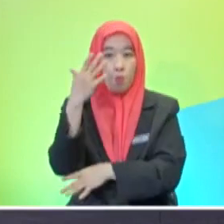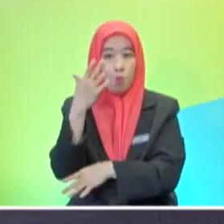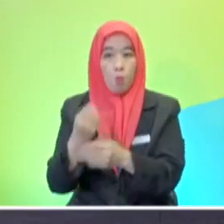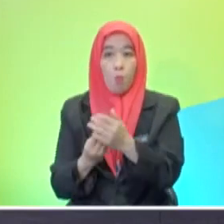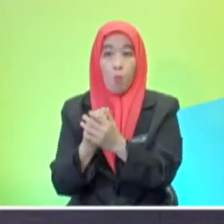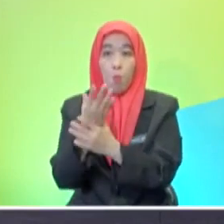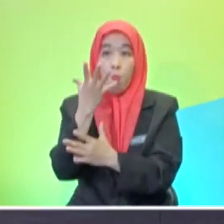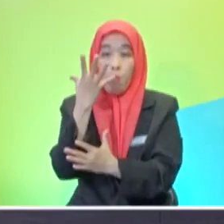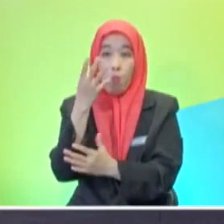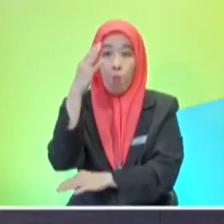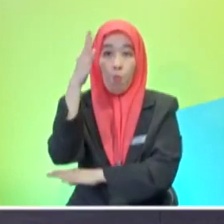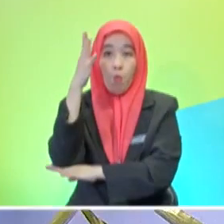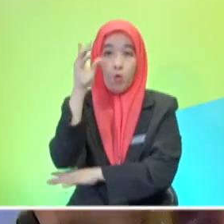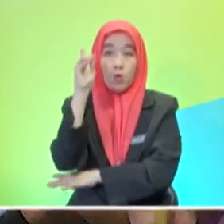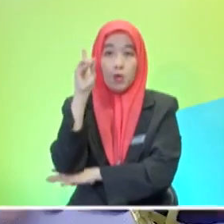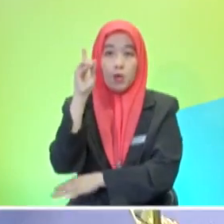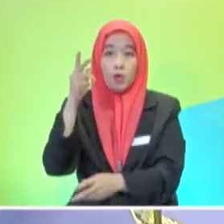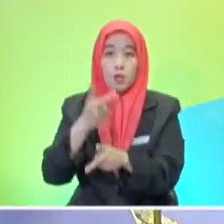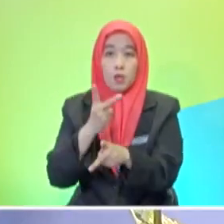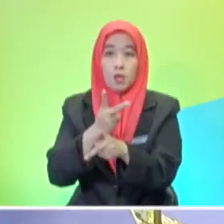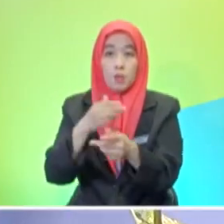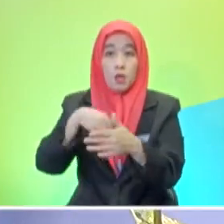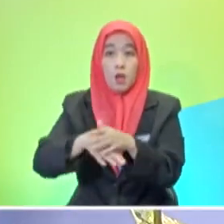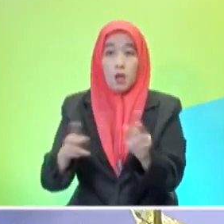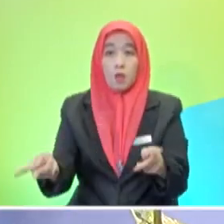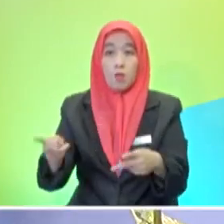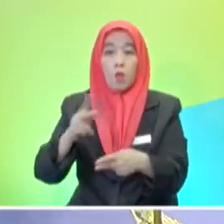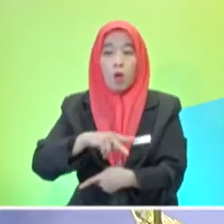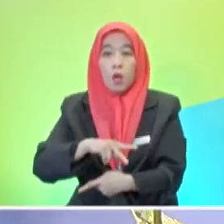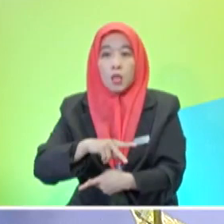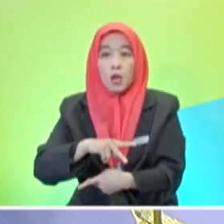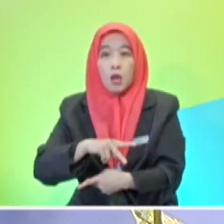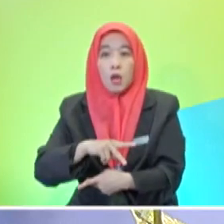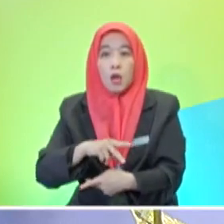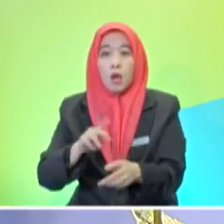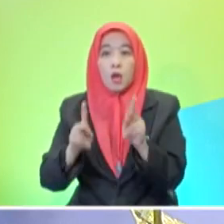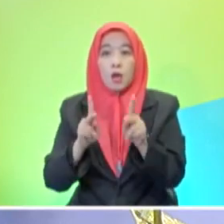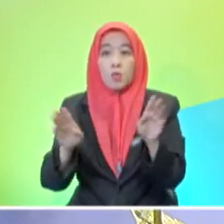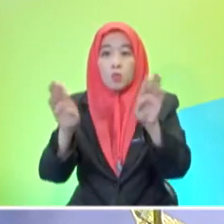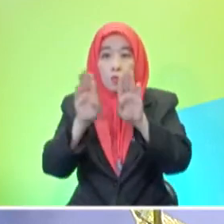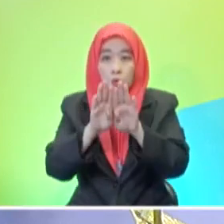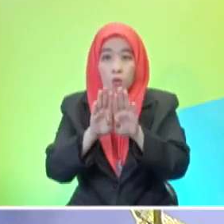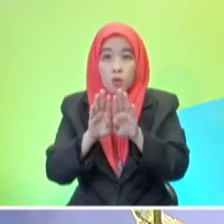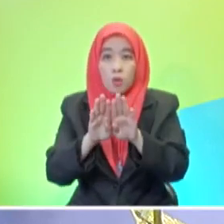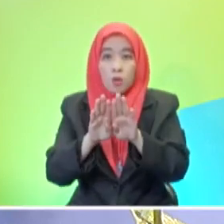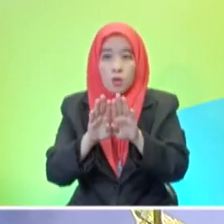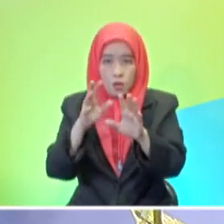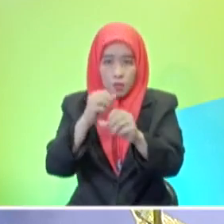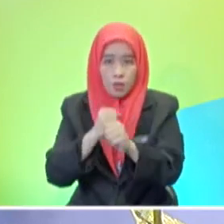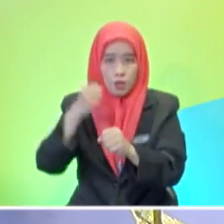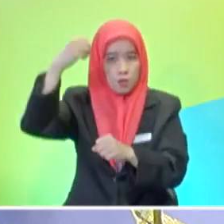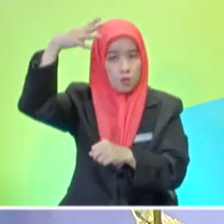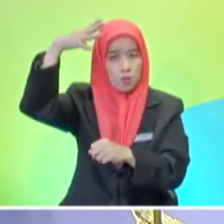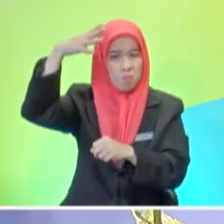D. Okey, jadi pokok D ini disimpan dalam kotak. Okey, dalam kotak ini kalau kita tutup rapat-rapat, dapat tak cahaya matahari untuk D itu? Macam